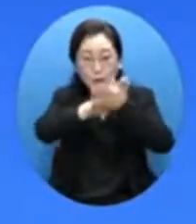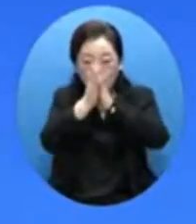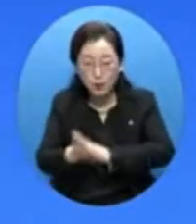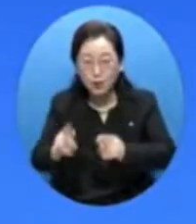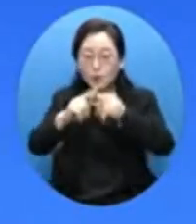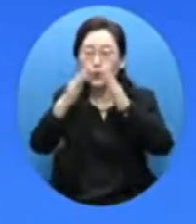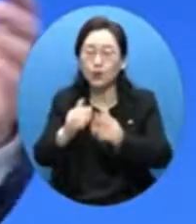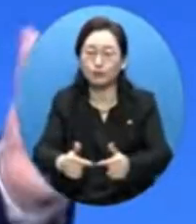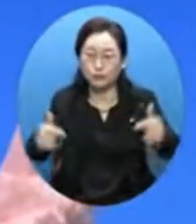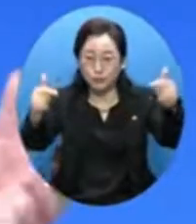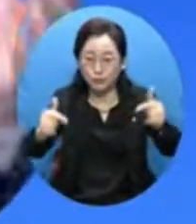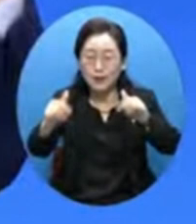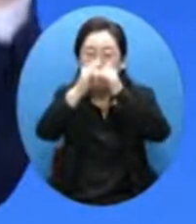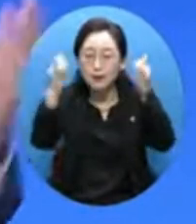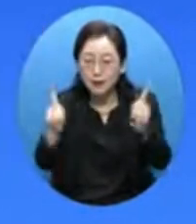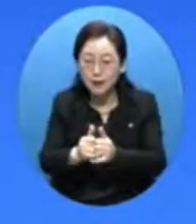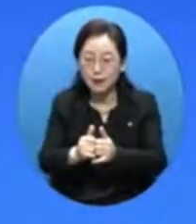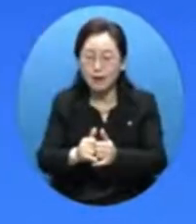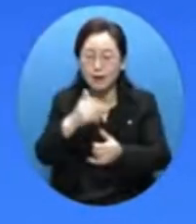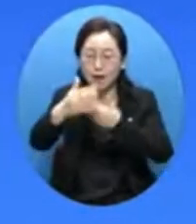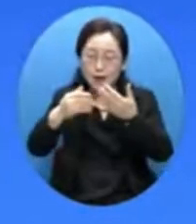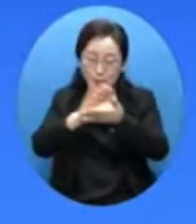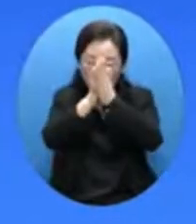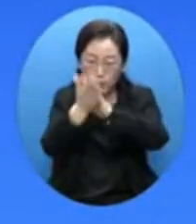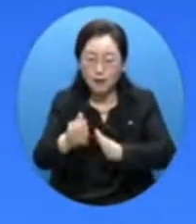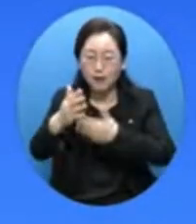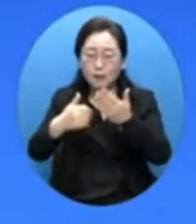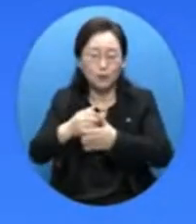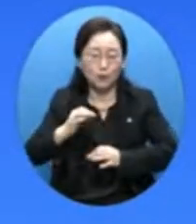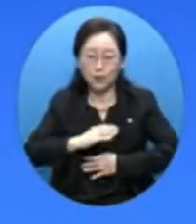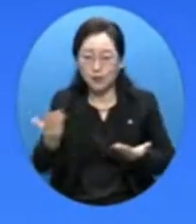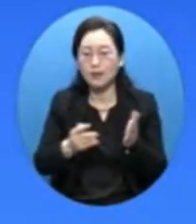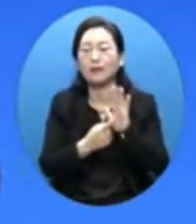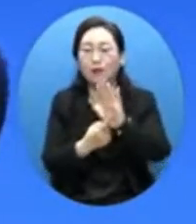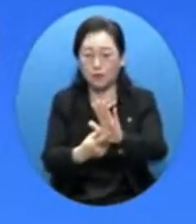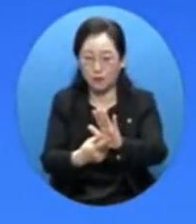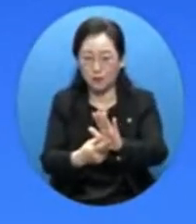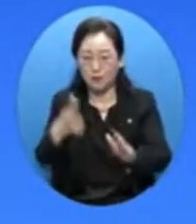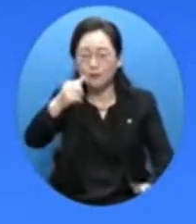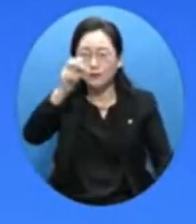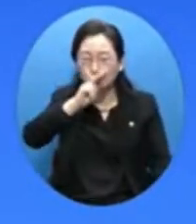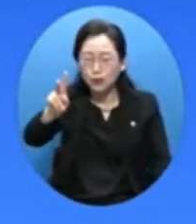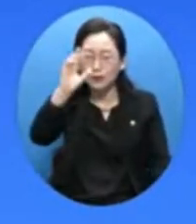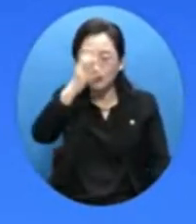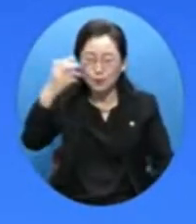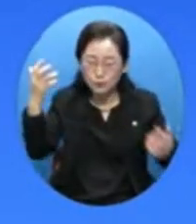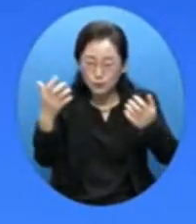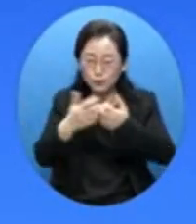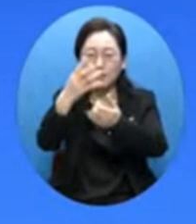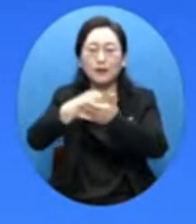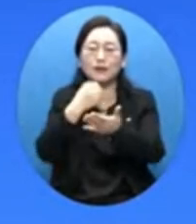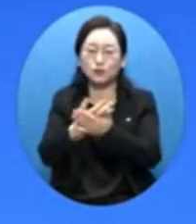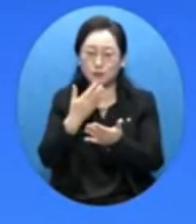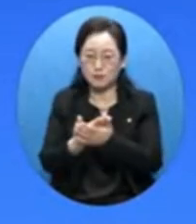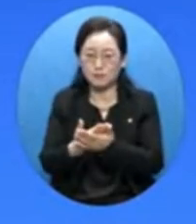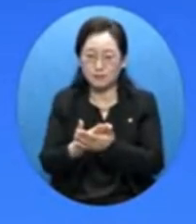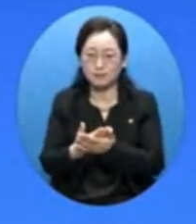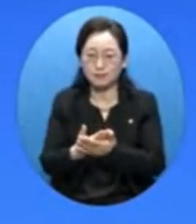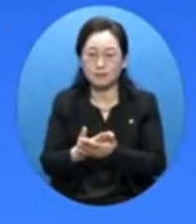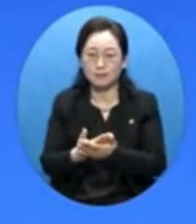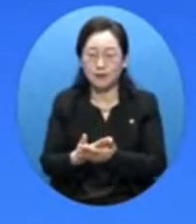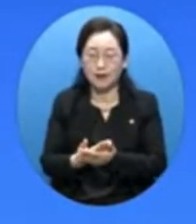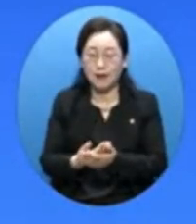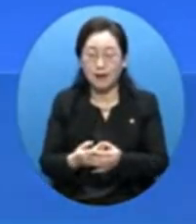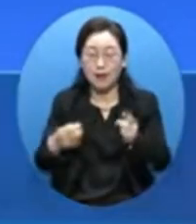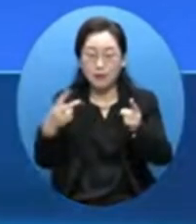교회가 부흥하고 사회가 변화되고 하나님의 놀라운 역사가 나타나게 되는 것입니다. 주여 우리를 성령으로 충만케 하여 주옵소서.